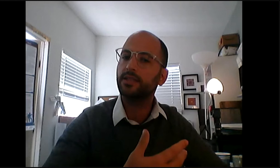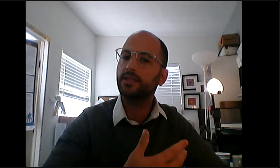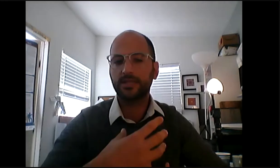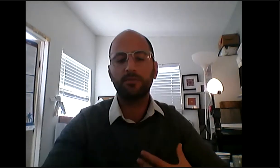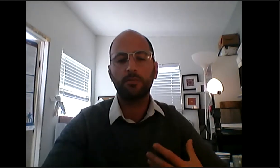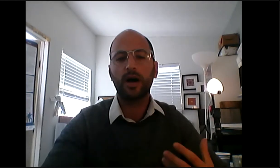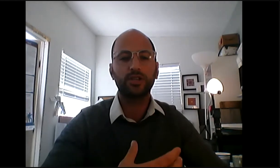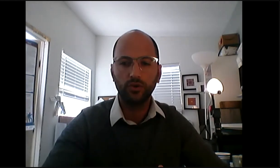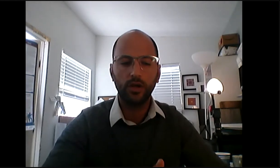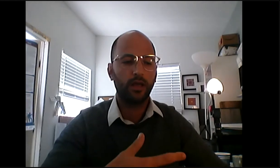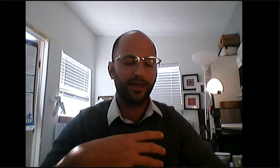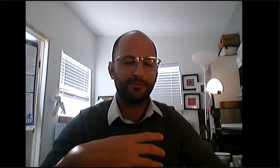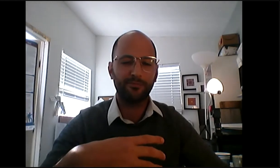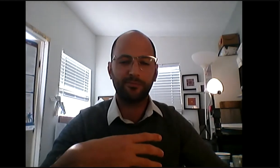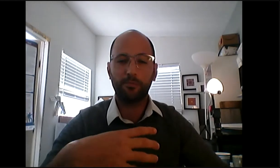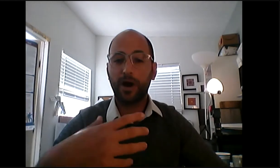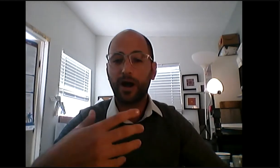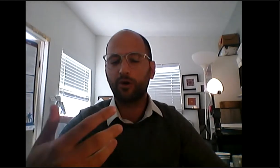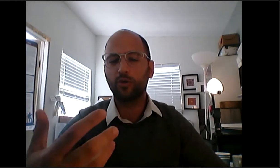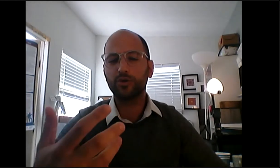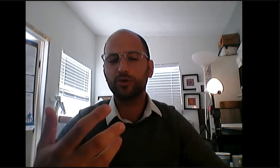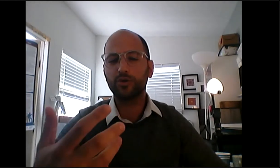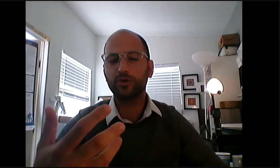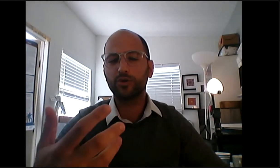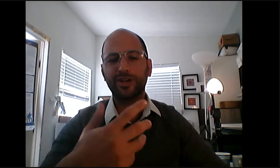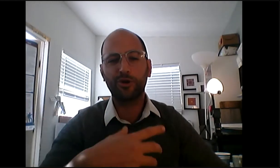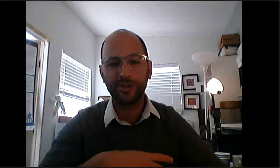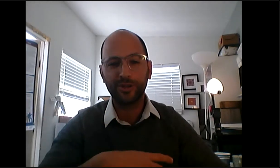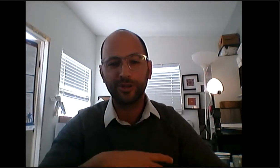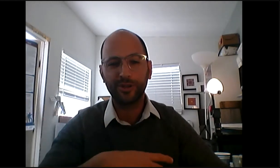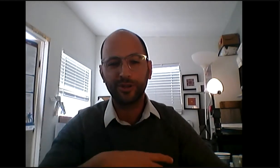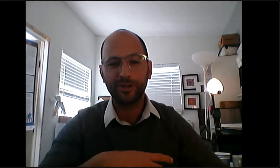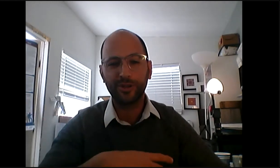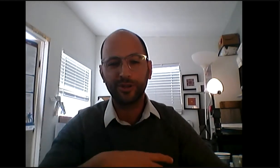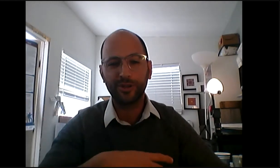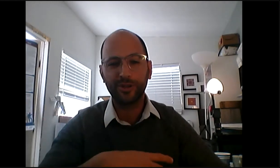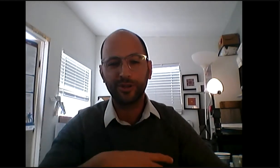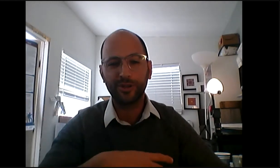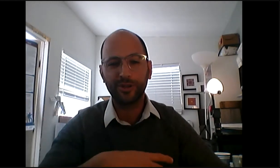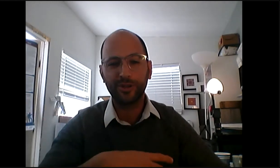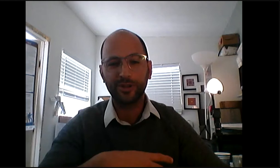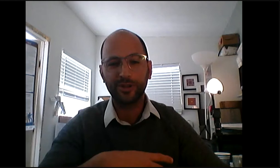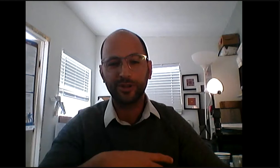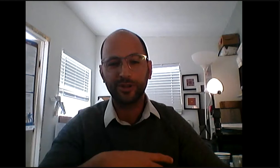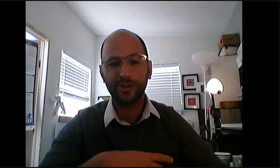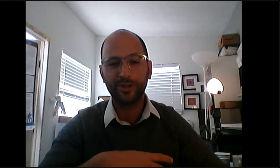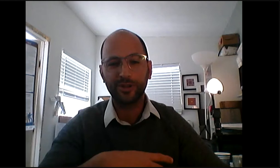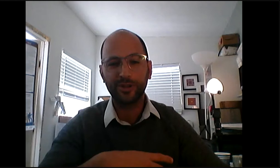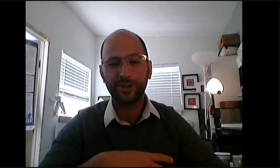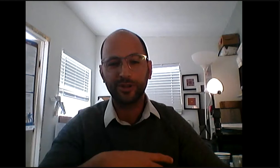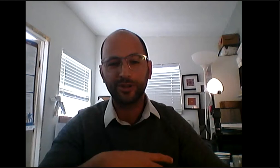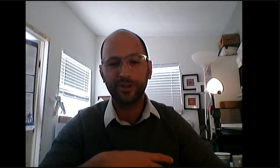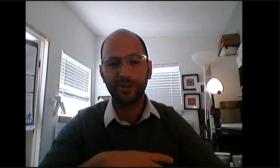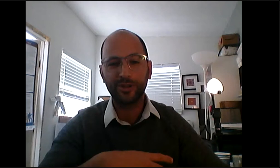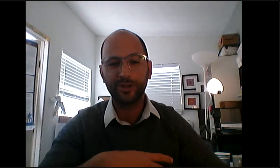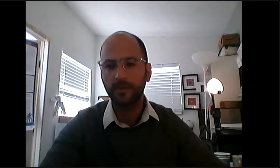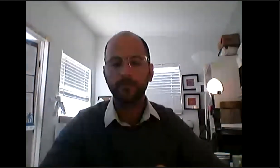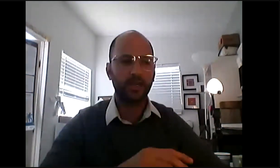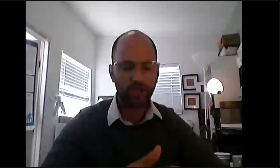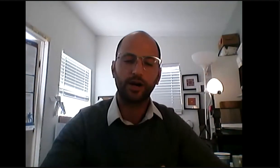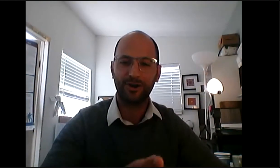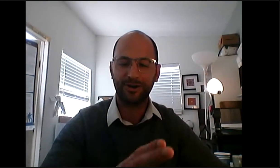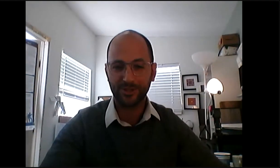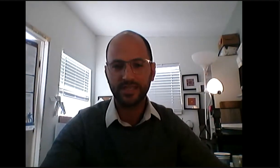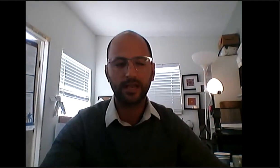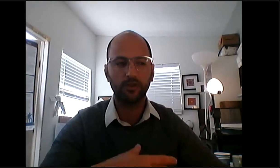כדי, אנחנו נעשה את זה גם במהלך השיעור, בקורס הקודם ניסיתי לתת שיעורי בית, ראיתי שזה לא כל כך עובד,